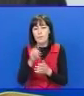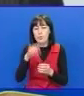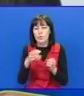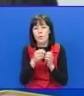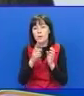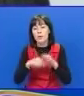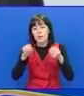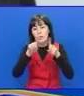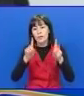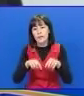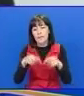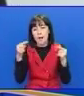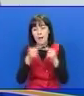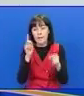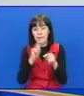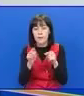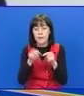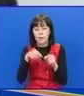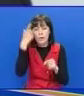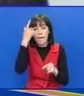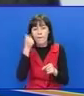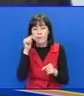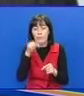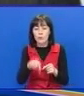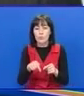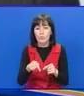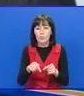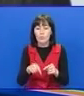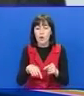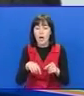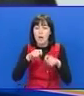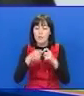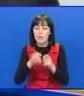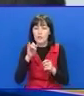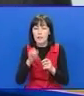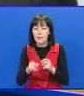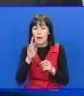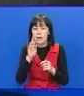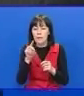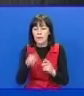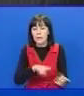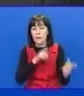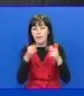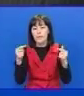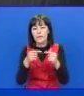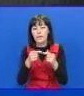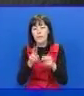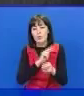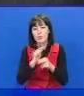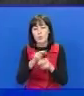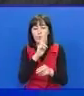құралдарының арқасында біз тез арада оны біліп, сол ағау болған жерлерге барып, тиісті жөндеу